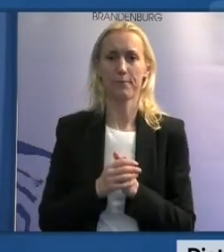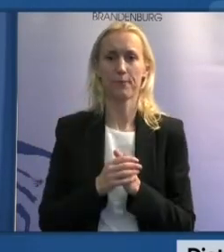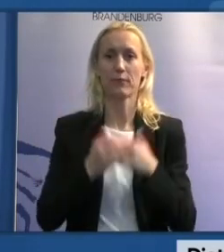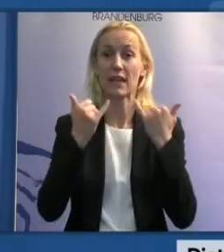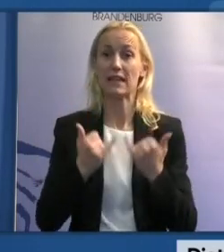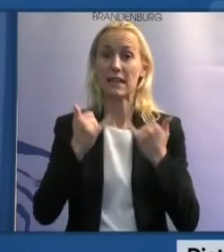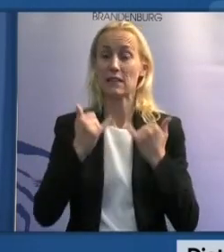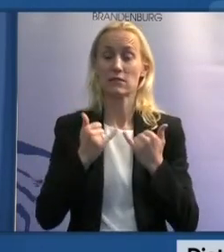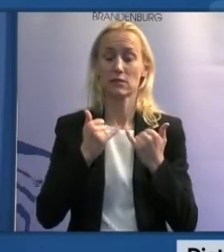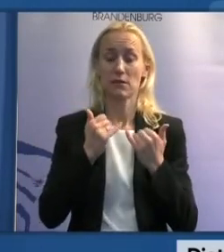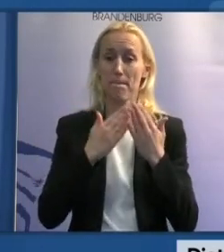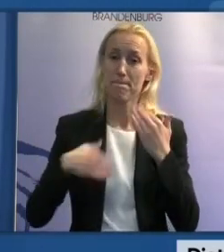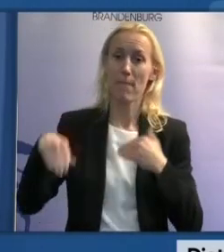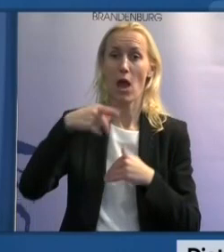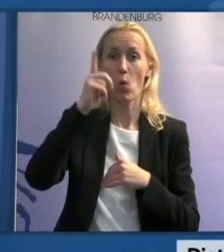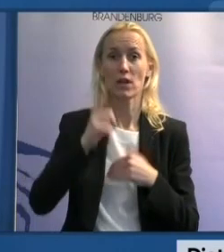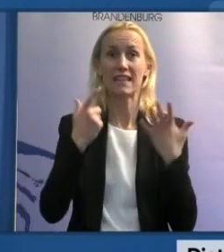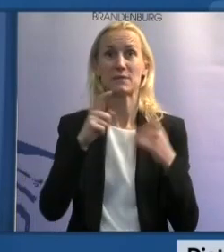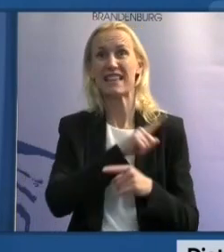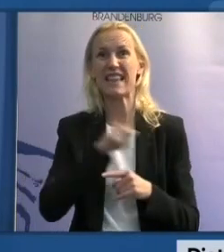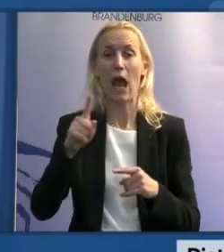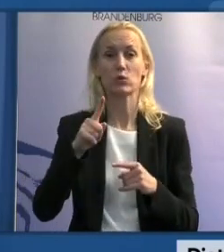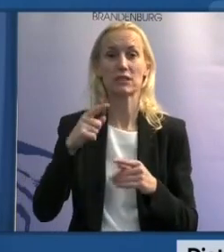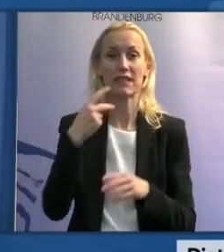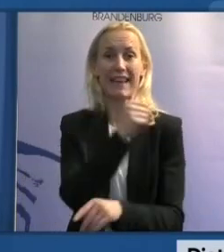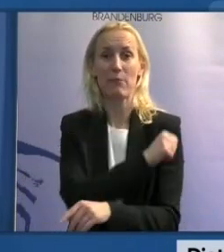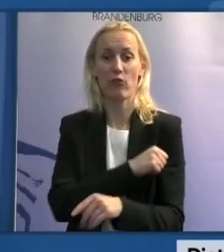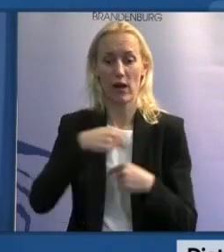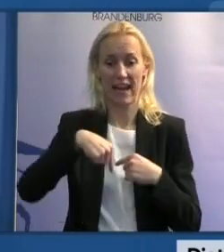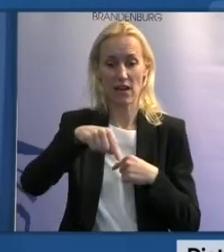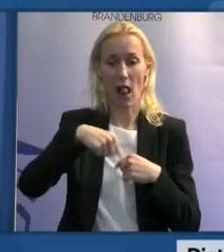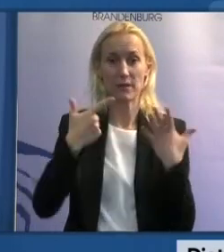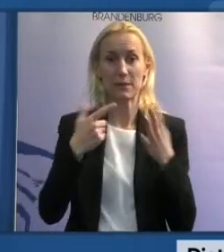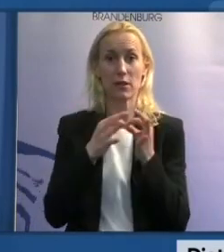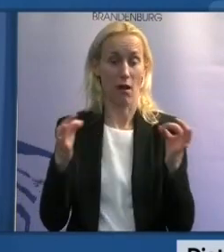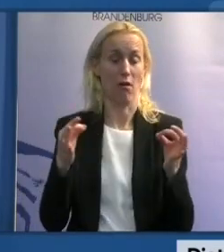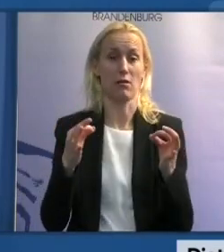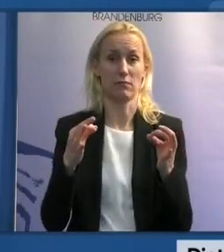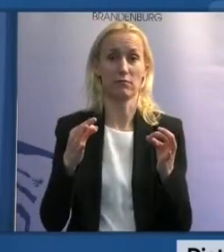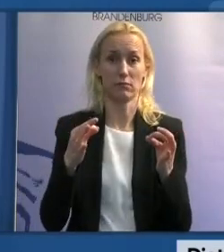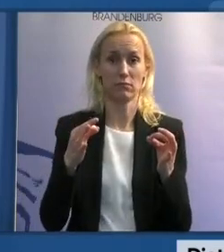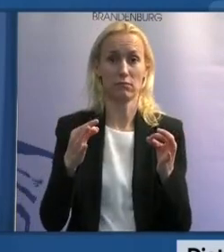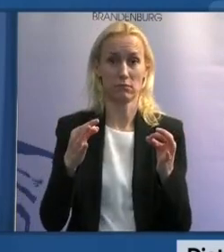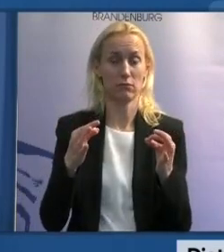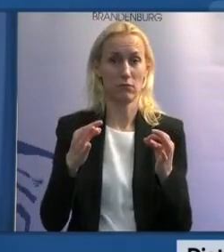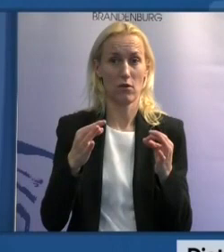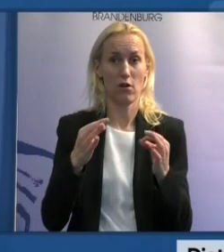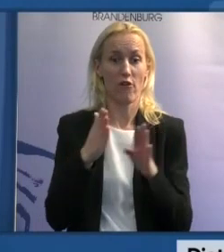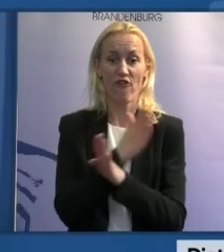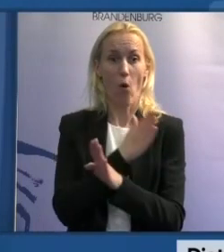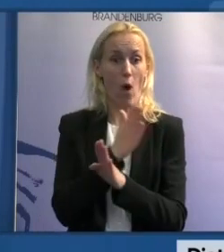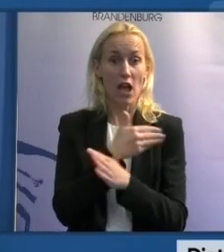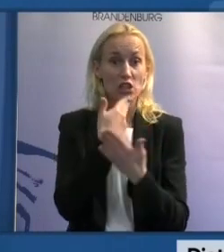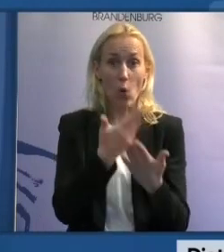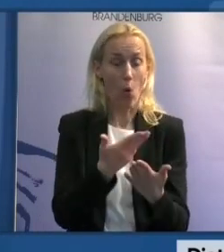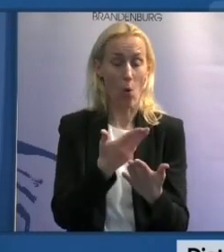Zahl von mehr als 170.000 Impfungen innerhalb von 7 Tagen. Das ist ein Niveau, das wir, glaube ich, vorher in dieser